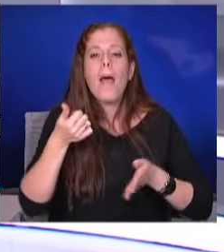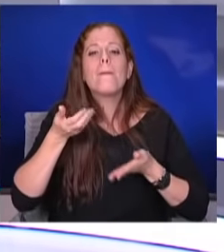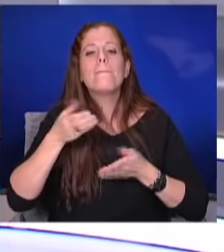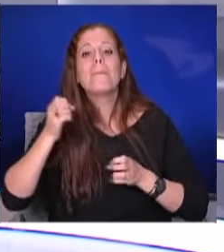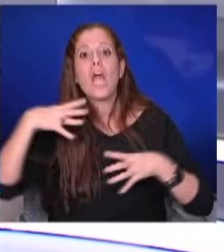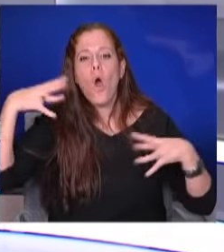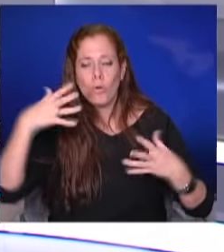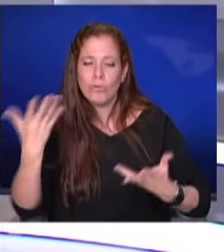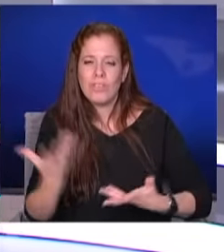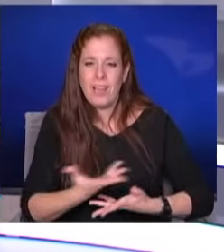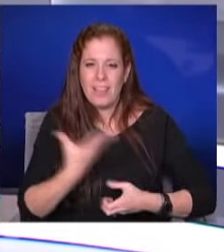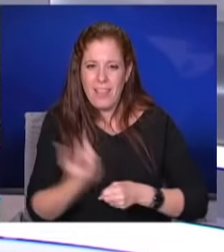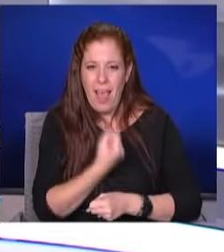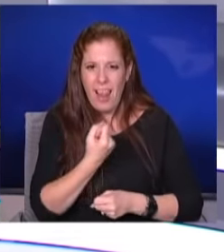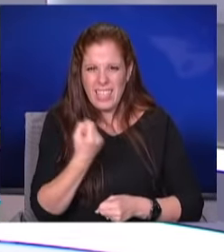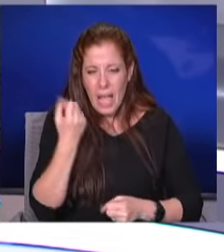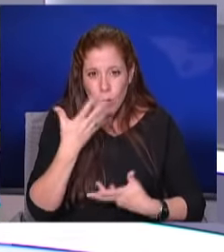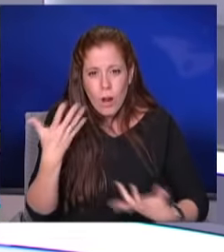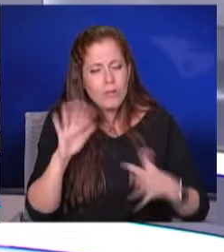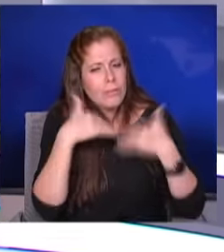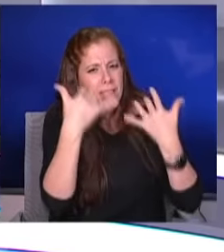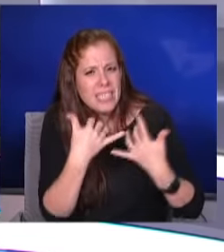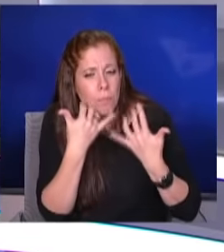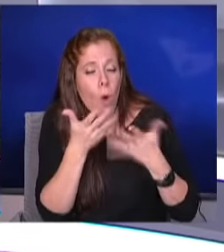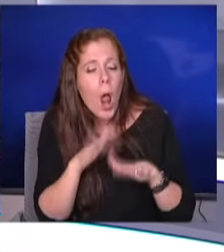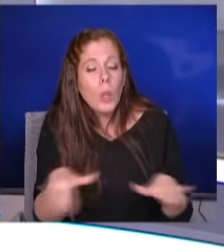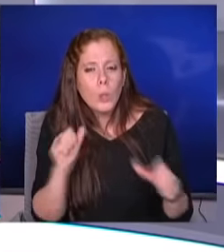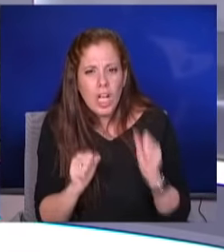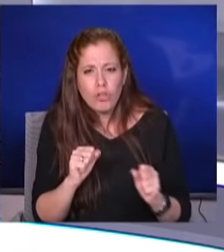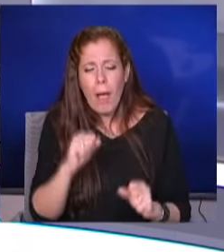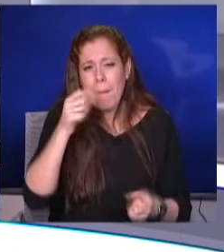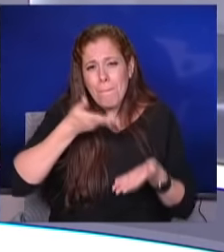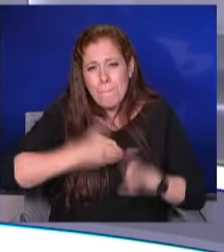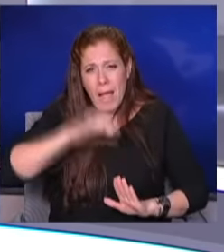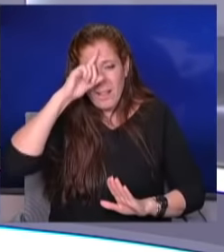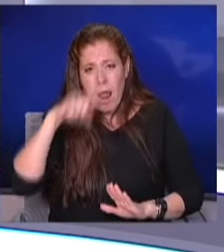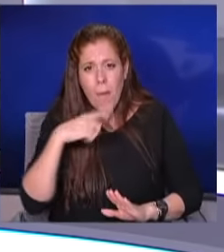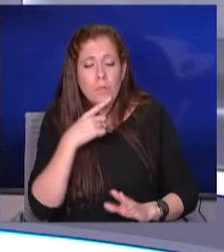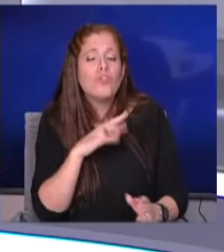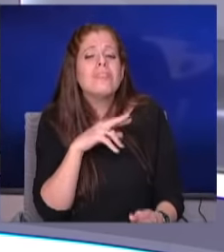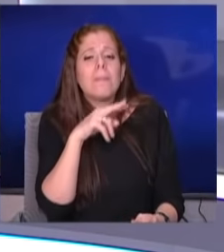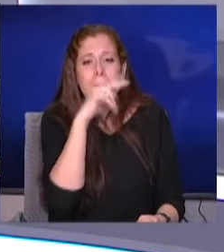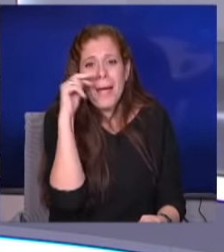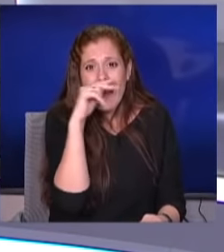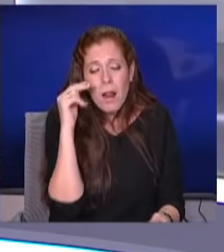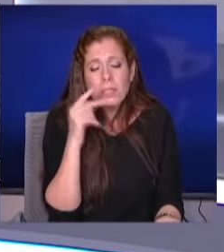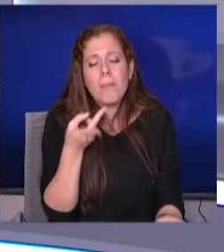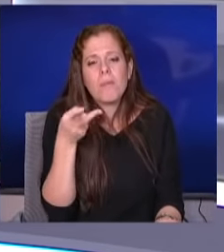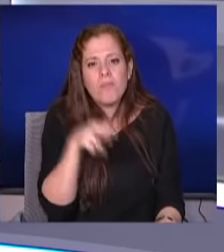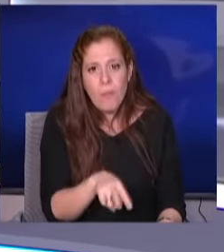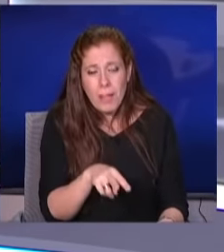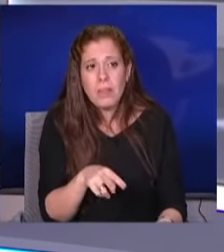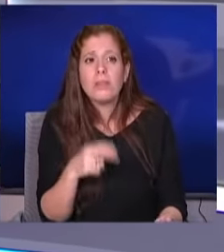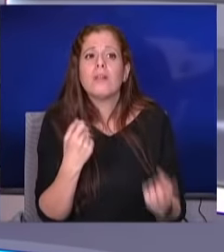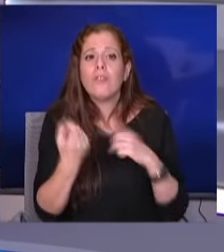גדולה. זאת שבה סיפר את סיפור ילדותו הקשה, בן לאבא שהתמכר על סמים ומת. לפני כשבועיים נמצא בלילה, מת